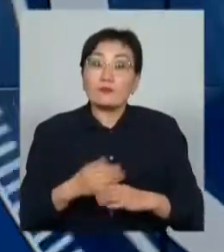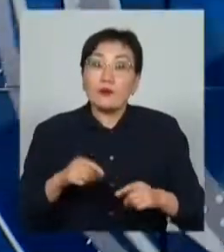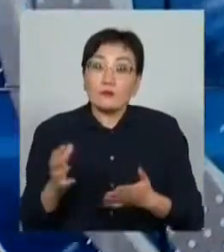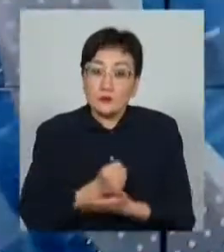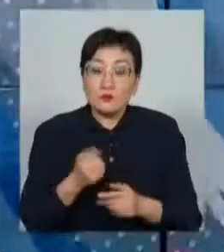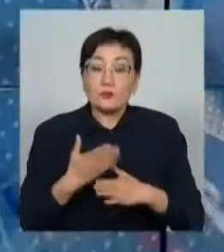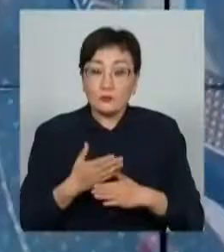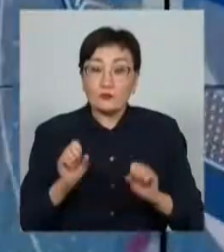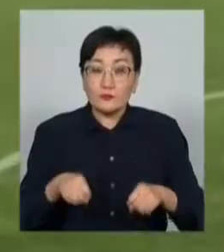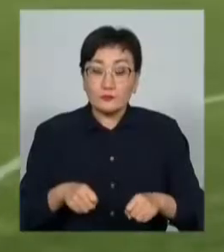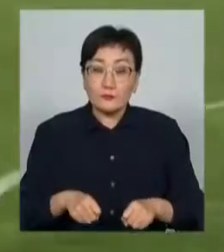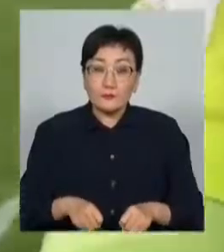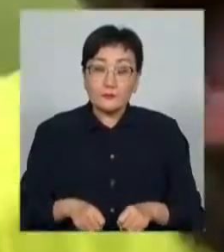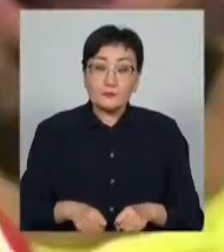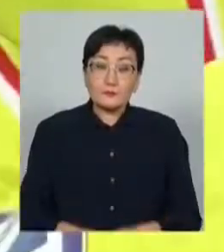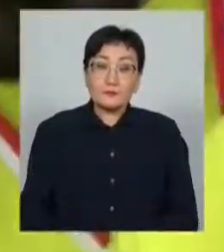айтады.